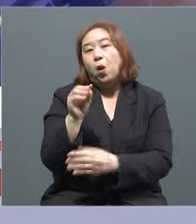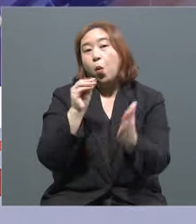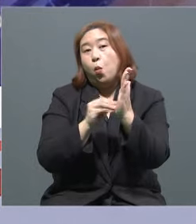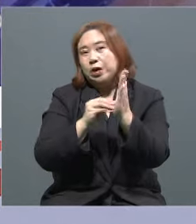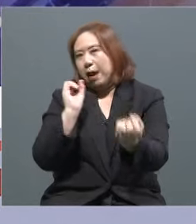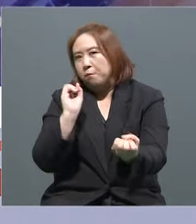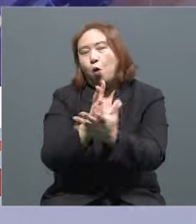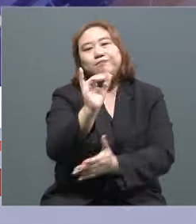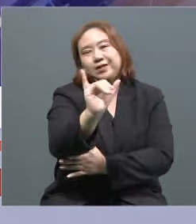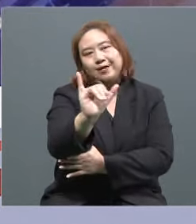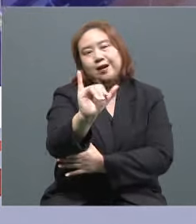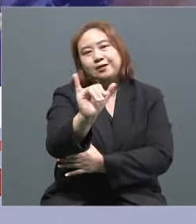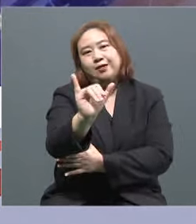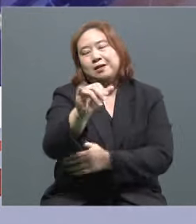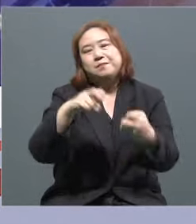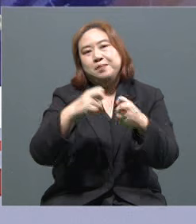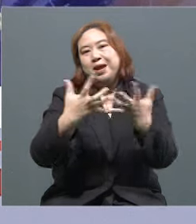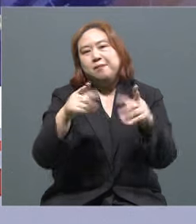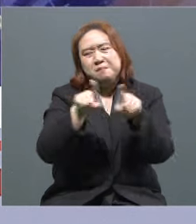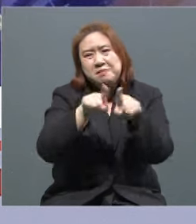ไม่ได้เกิดปัญหาเหมือนกับปี